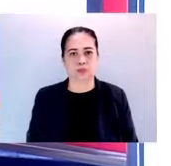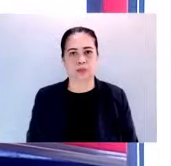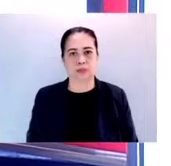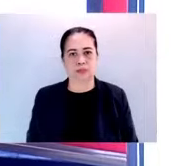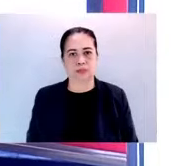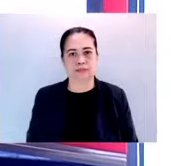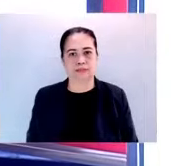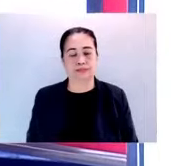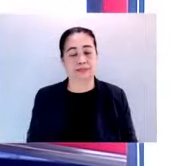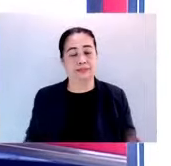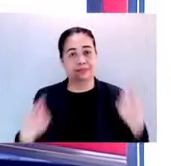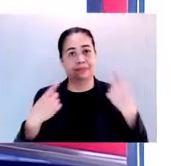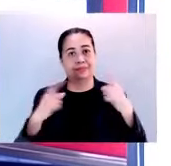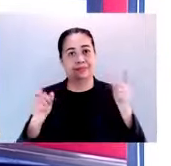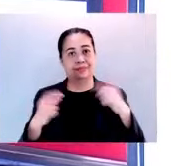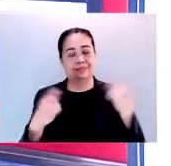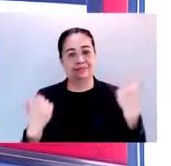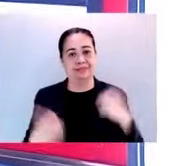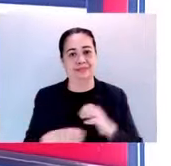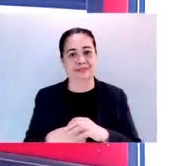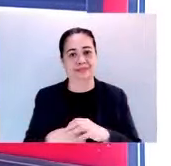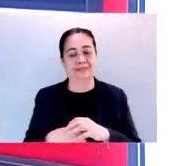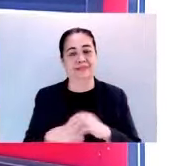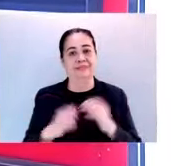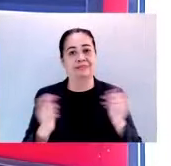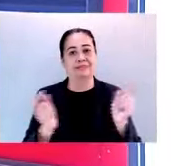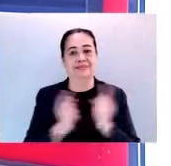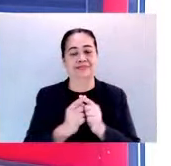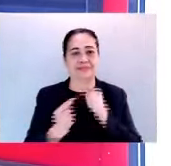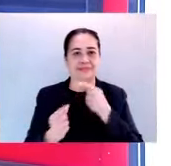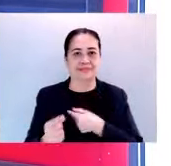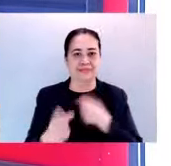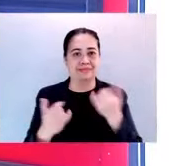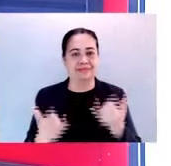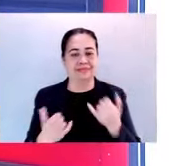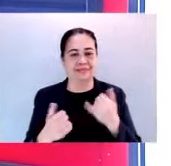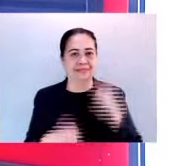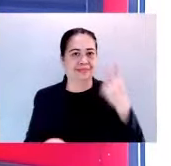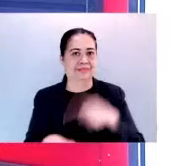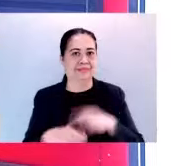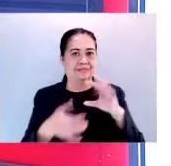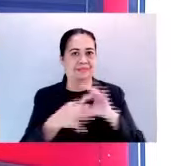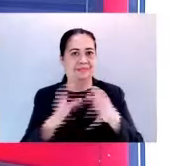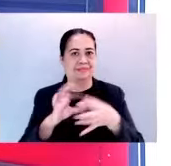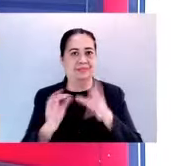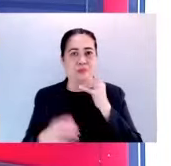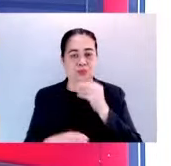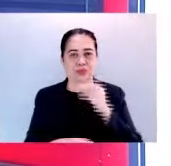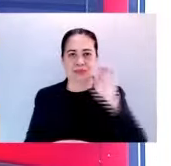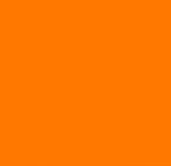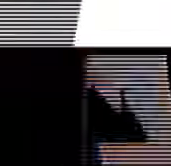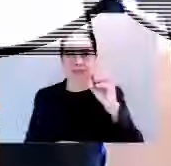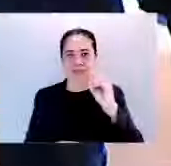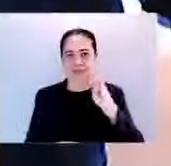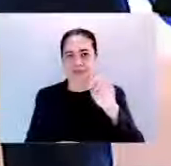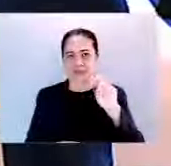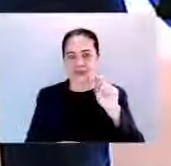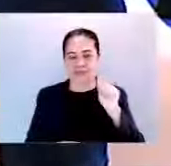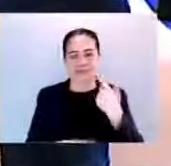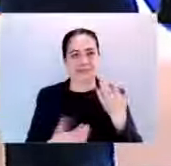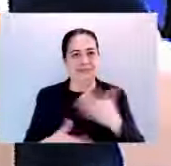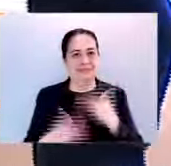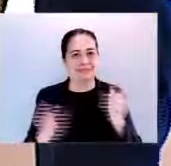Naging matagumpay ang high-flying hangout meet and greet event ngayong araw ng two-time Olympian na si EJ Obiena. Nakisaya ang fans si Obiena